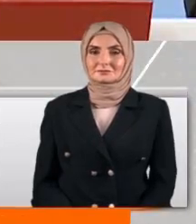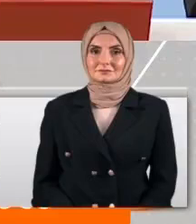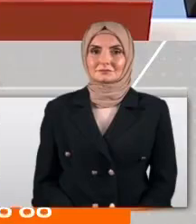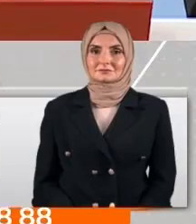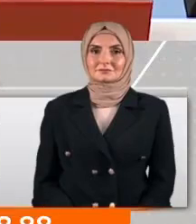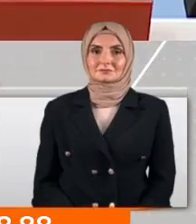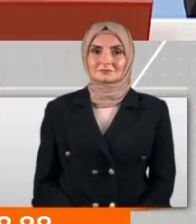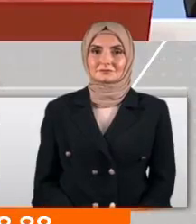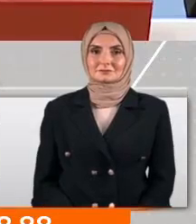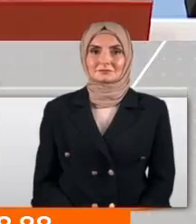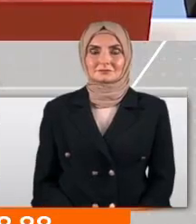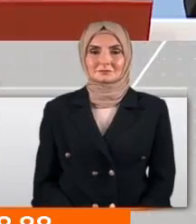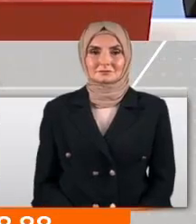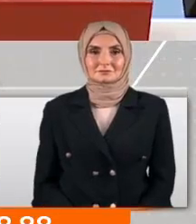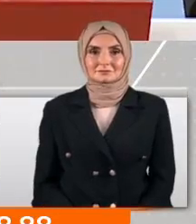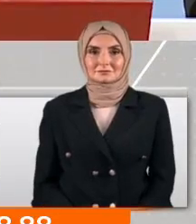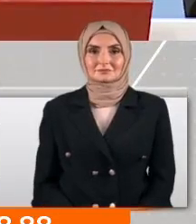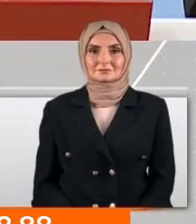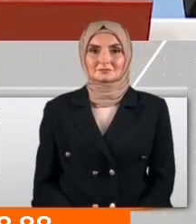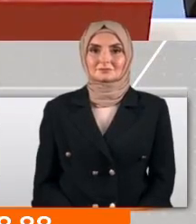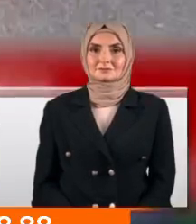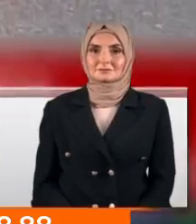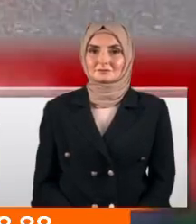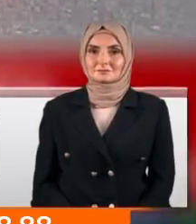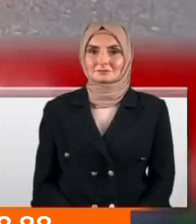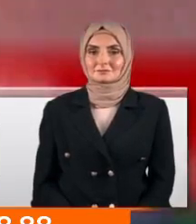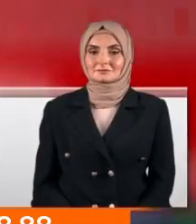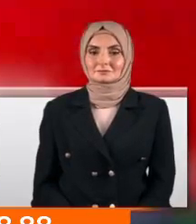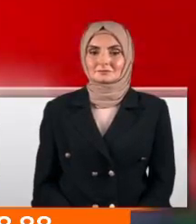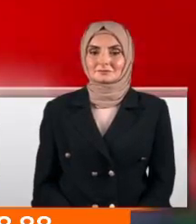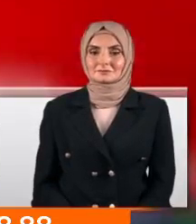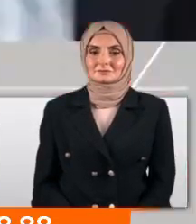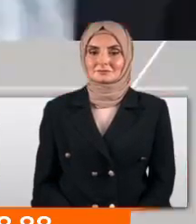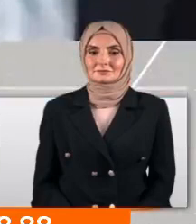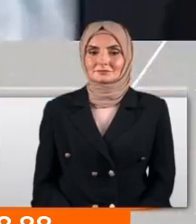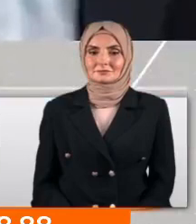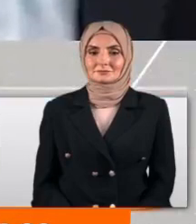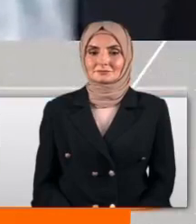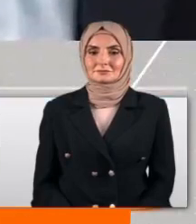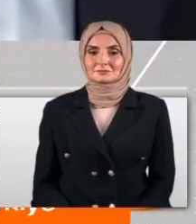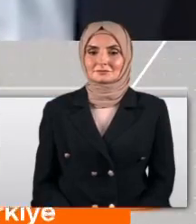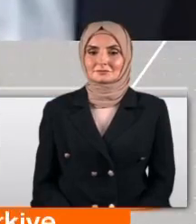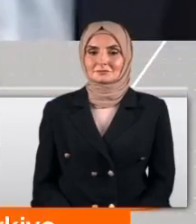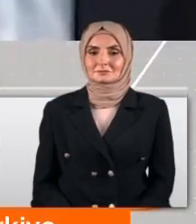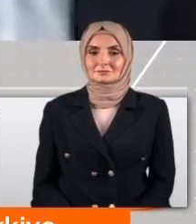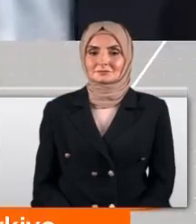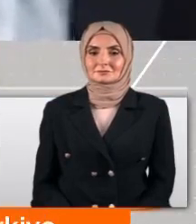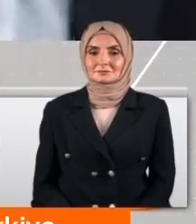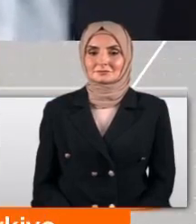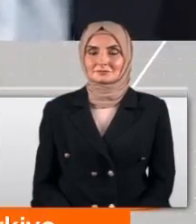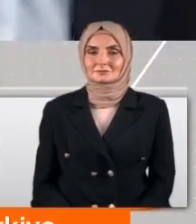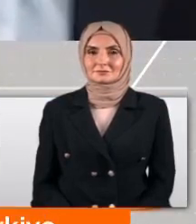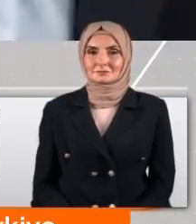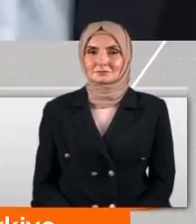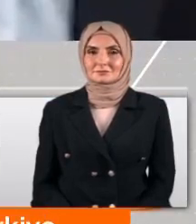müsteşarına dair bir düzenleme, bir madde yer almamaktadır. Öztürk protokolü bilmiyor ki. Parti sözcüğünüzü kandırabilirsiniz